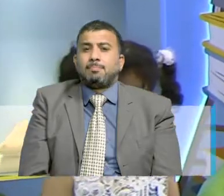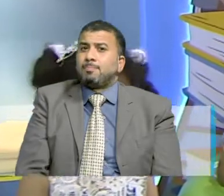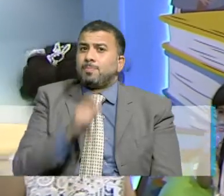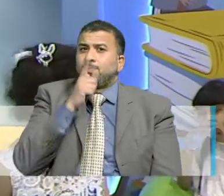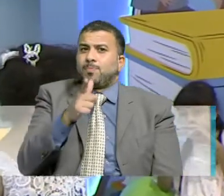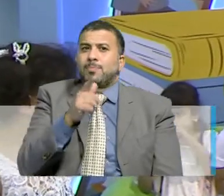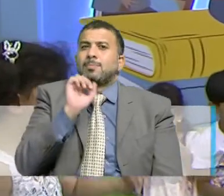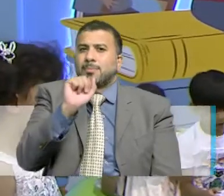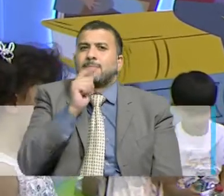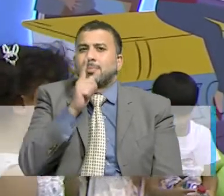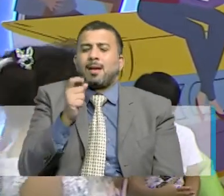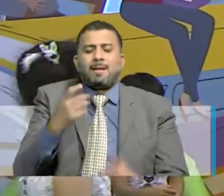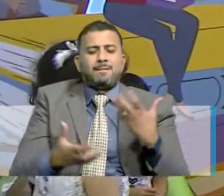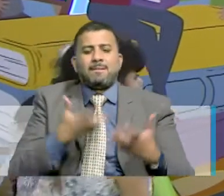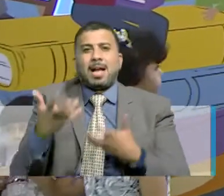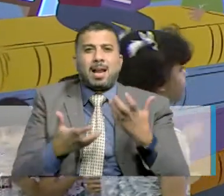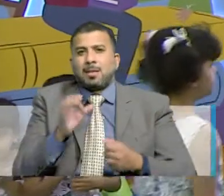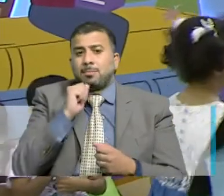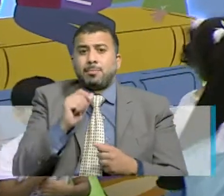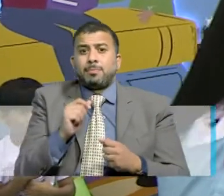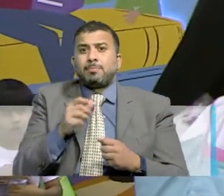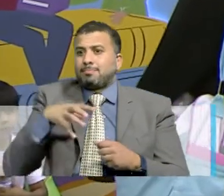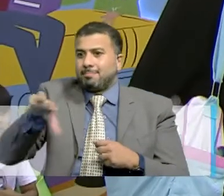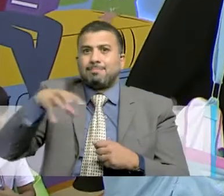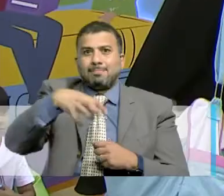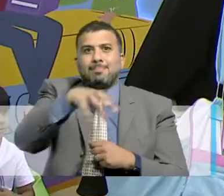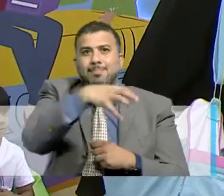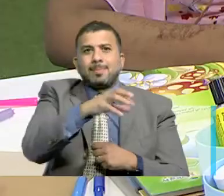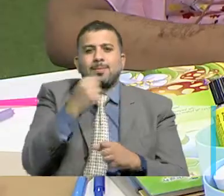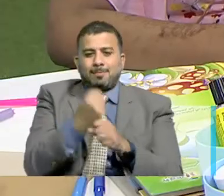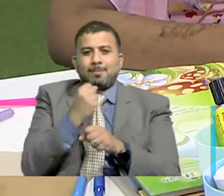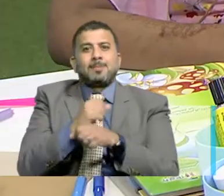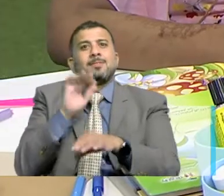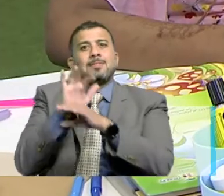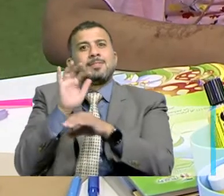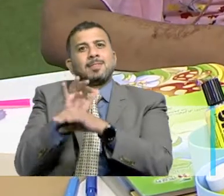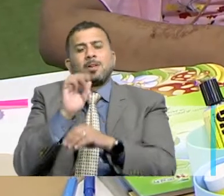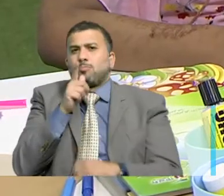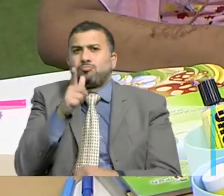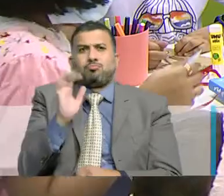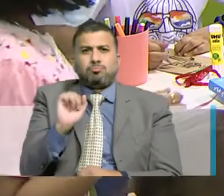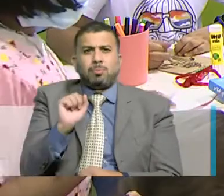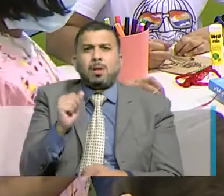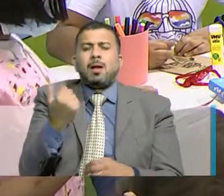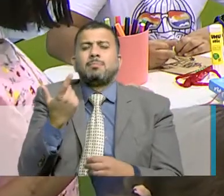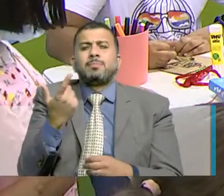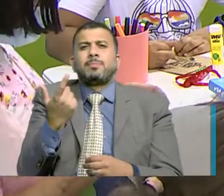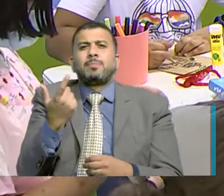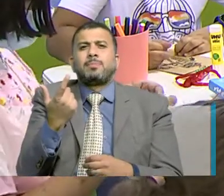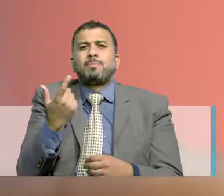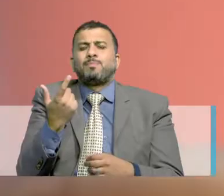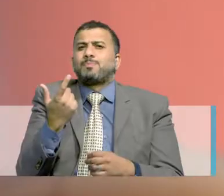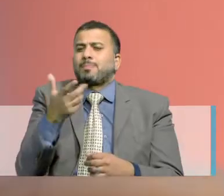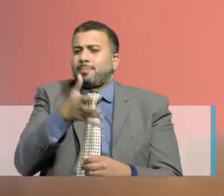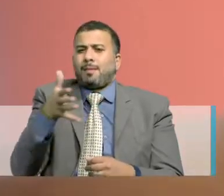وإلى جانب تلك الفعاليات تأتي مشاركة الأجنحة بمجموعة من الورش كهذه التي تنظمها أطفال الشارقة،